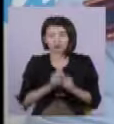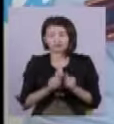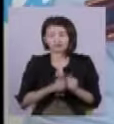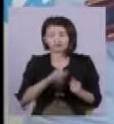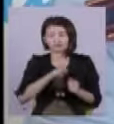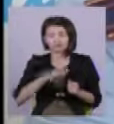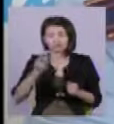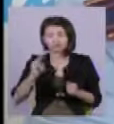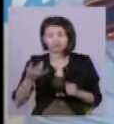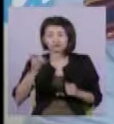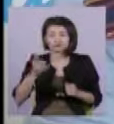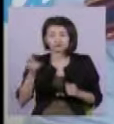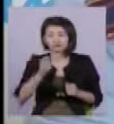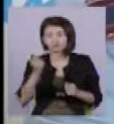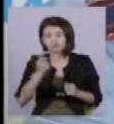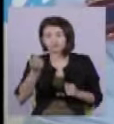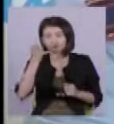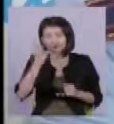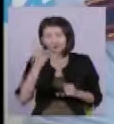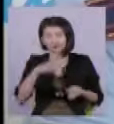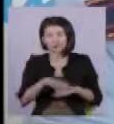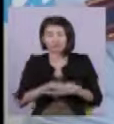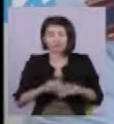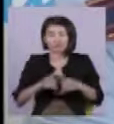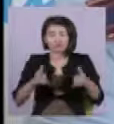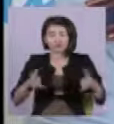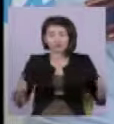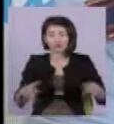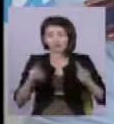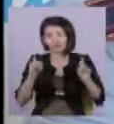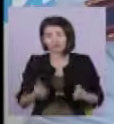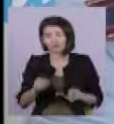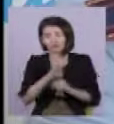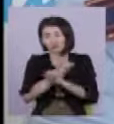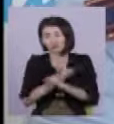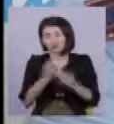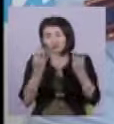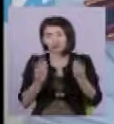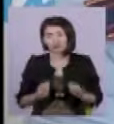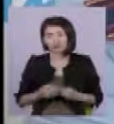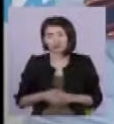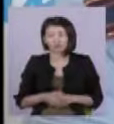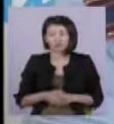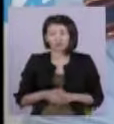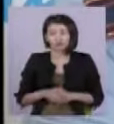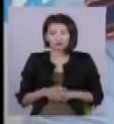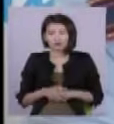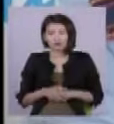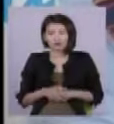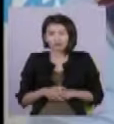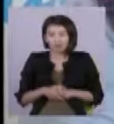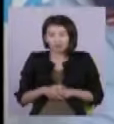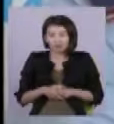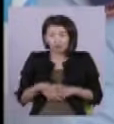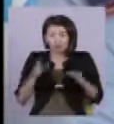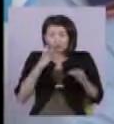сенбі, жексенбі күндері, сіз білесіз, халық көбе отырады, осы демалуға шығады. Осы жерлерде орталық